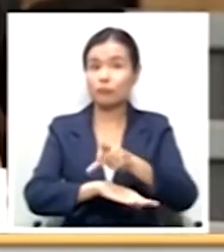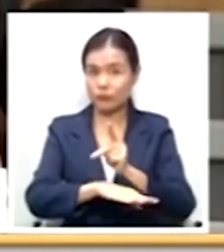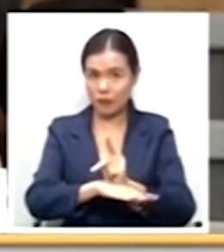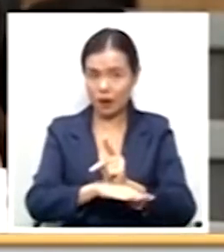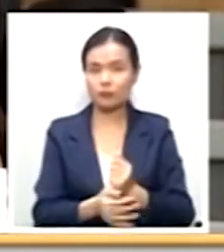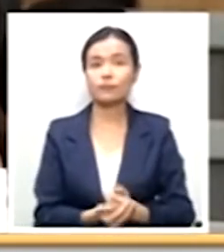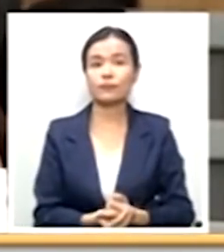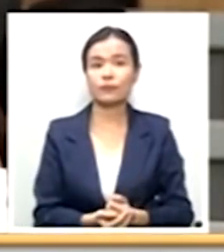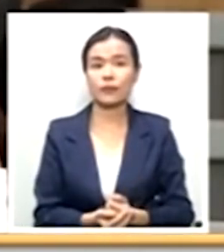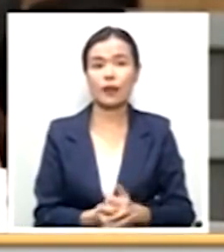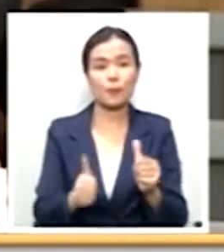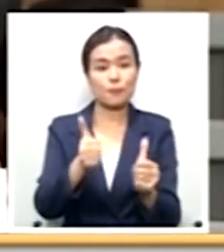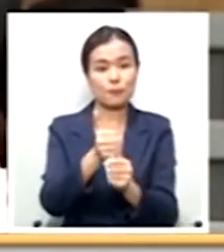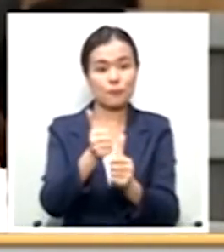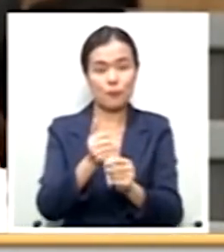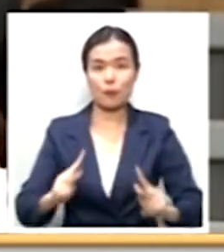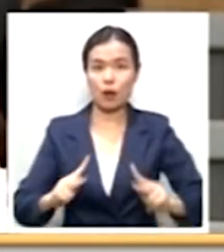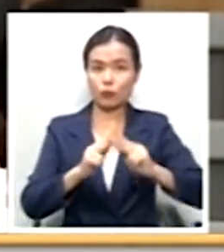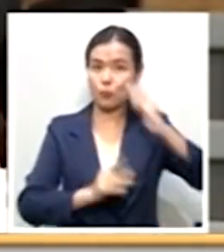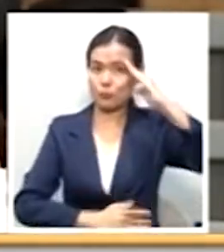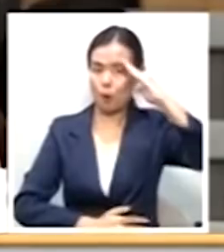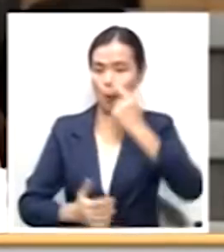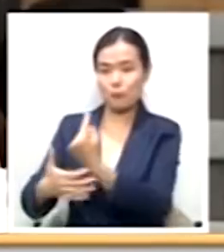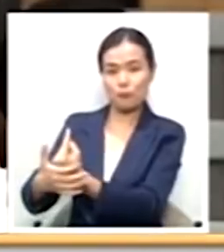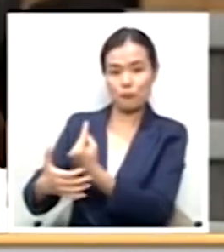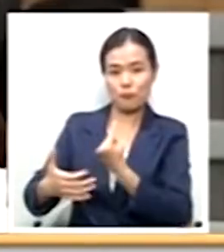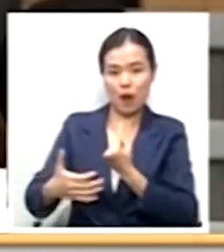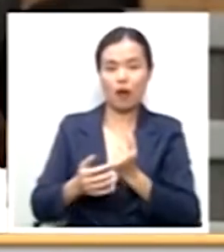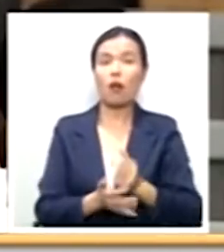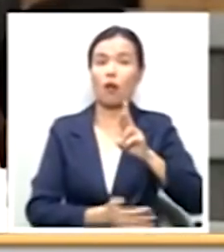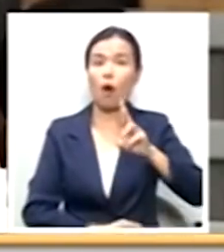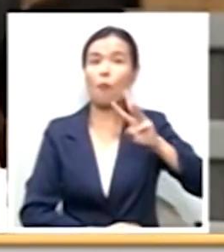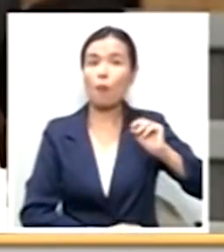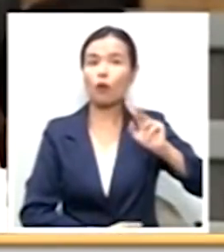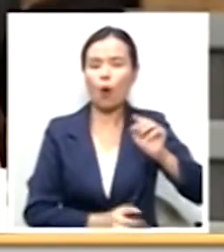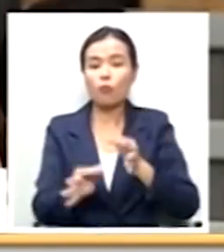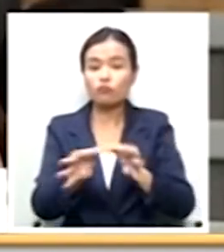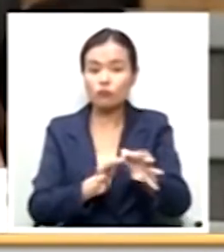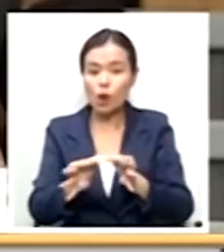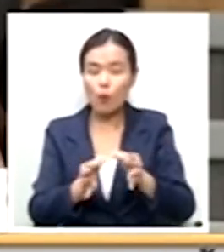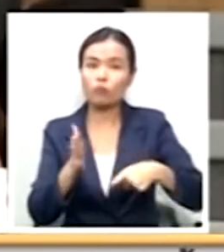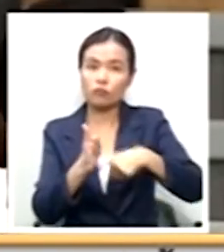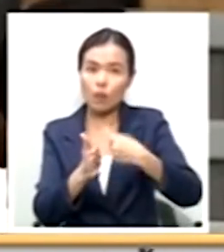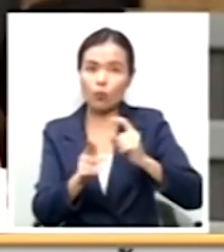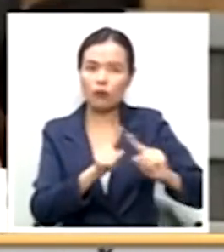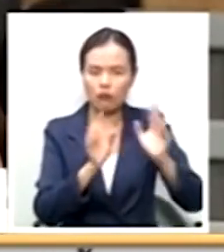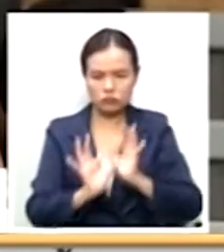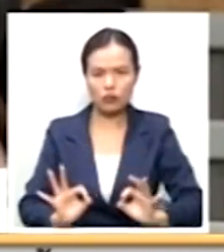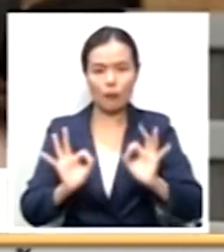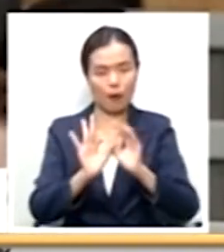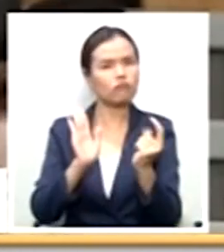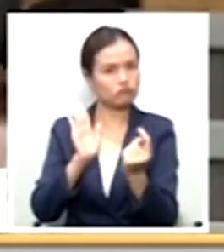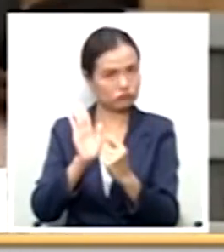ท่านรัฐมนตรีช่วยว่าการกระทรวงกลาโหมในฐานะตัวแทนของคณะรัฐมนตรีได้ชี้แจงเหตุผลความจำเป็นของการตราพระราชกำหนดฉบับ